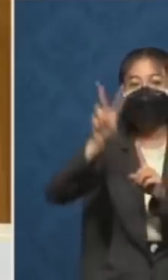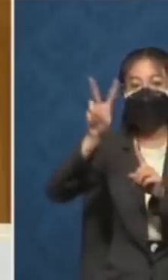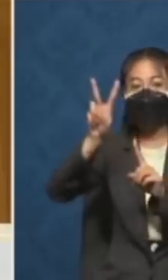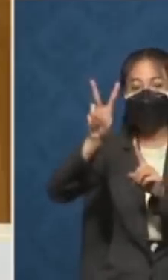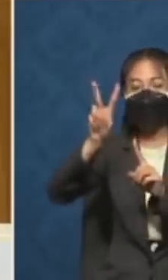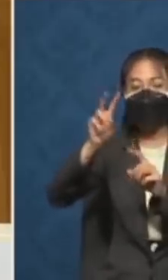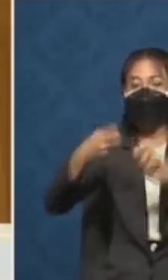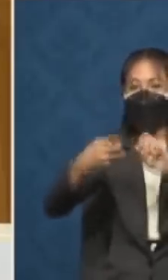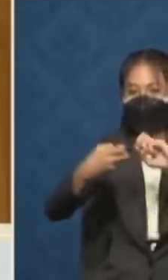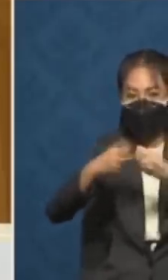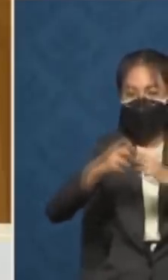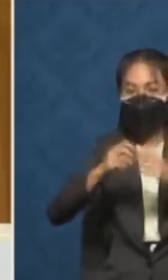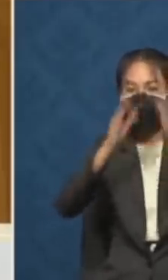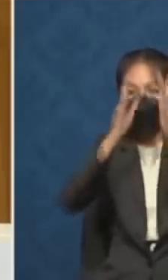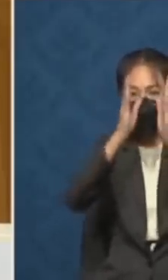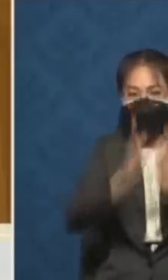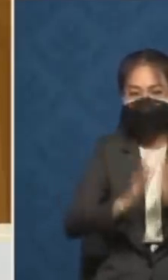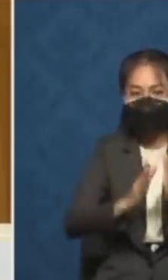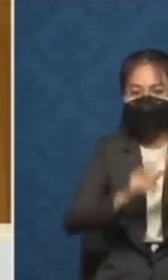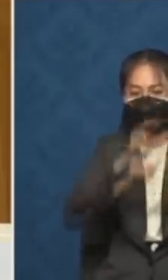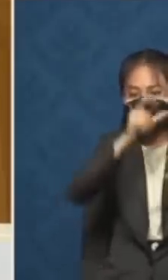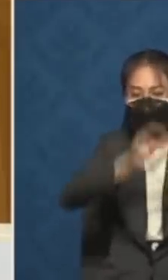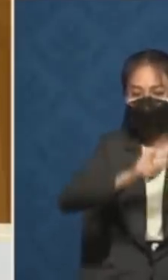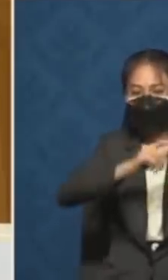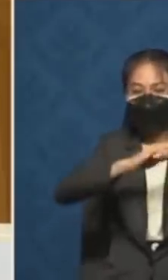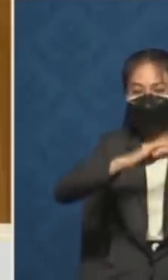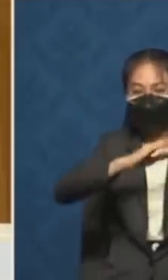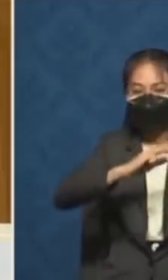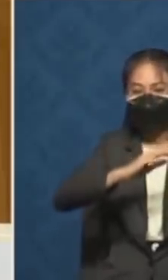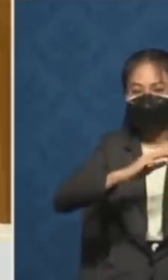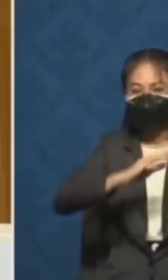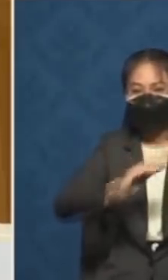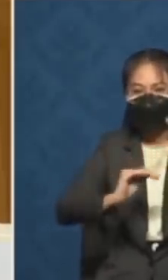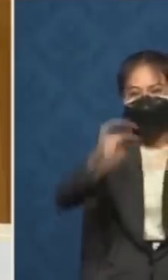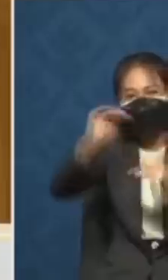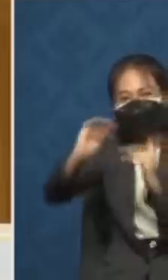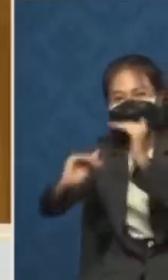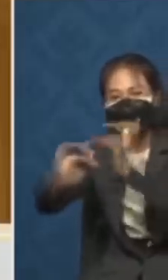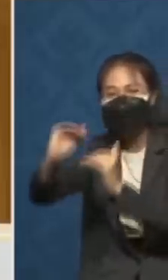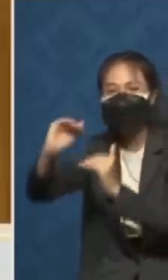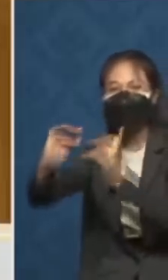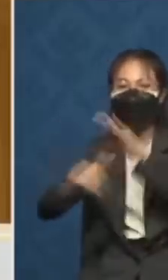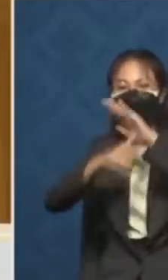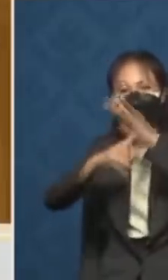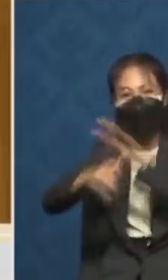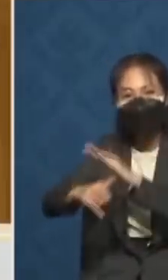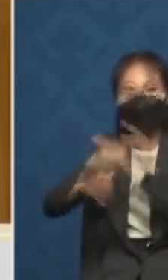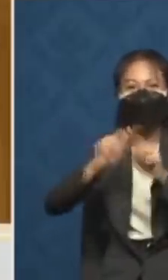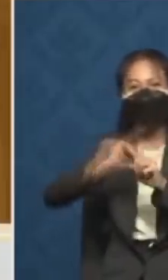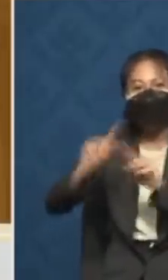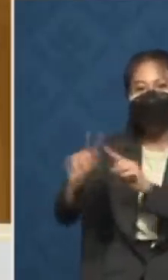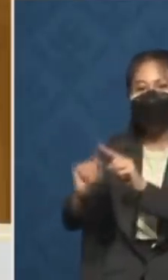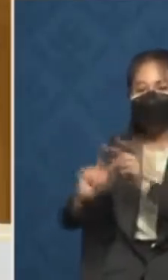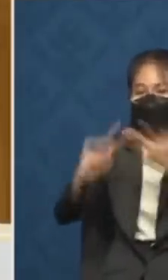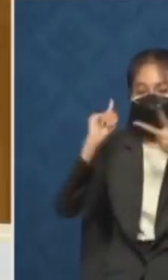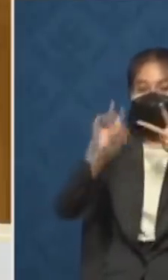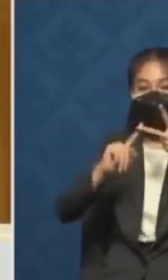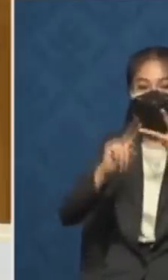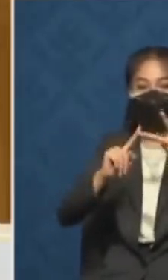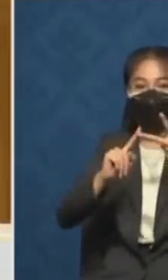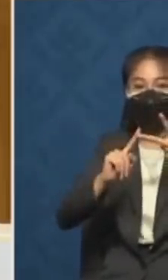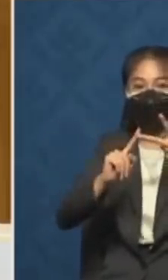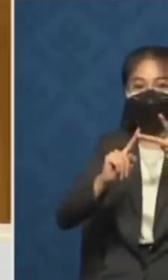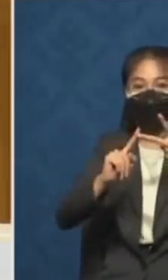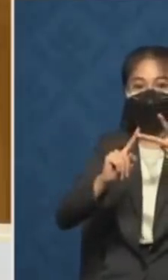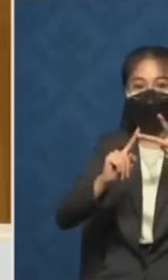ล้ำเรื้อรังที่ทำให้โอกาสในชีวิตของคนแต่ละคนในประเทศนี้ขึ้นอยู่กับโชคชะตามากกว่าความสามารถโรคที่3หรือโรคสุดท้ายนะครับ